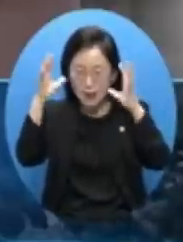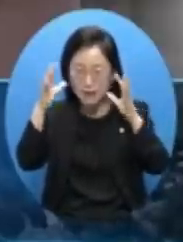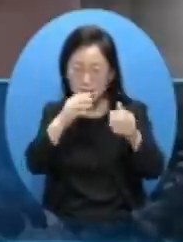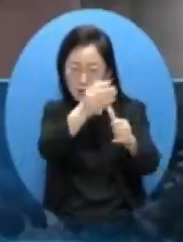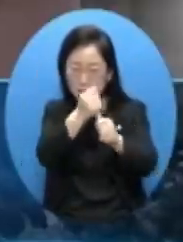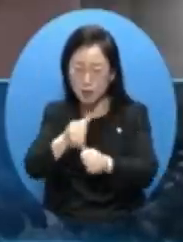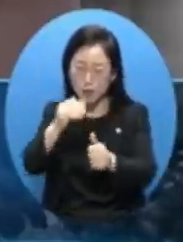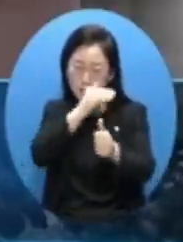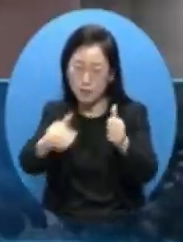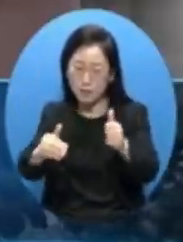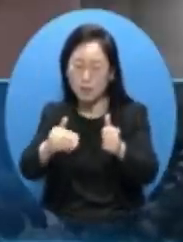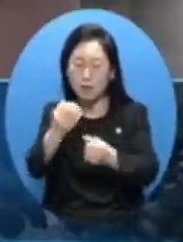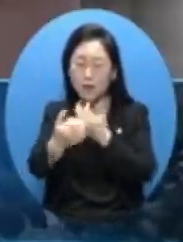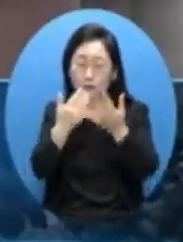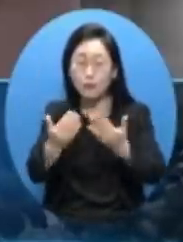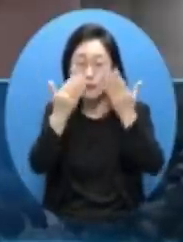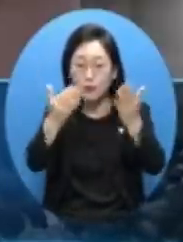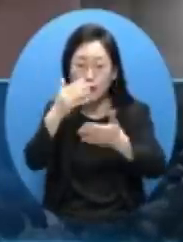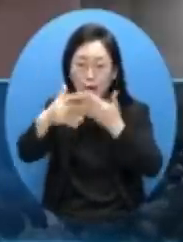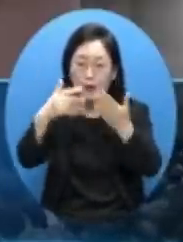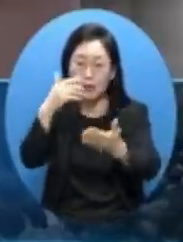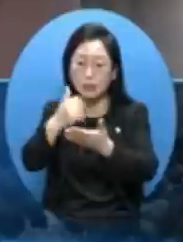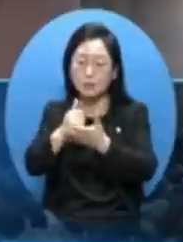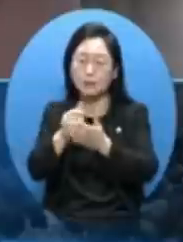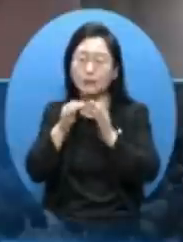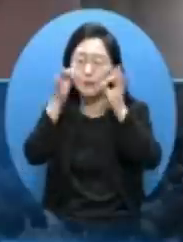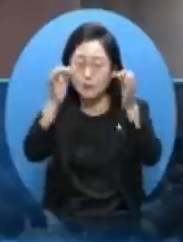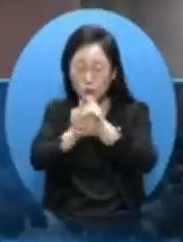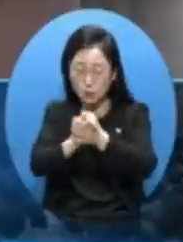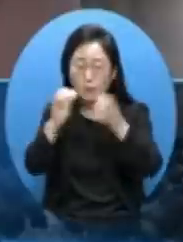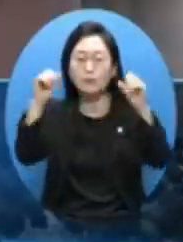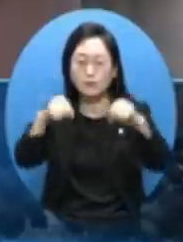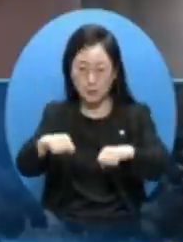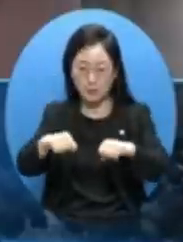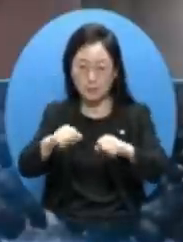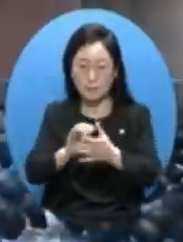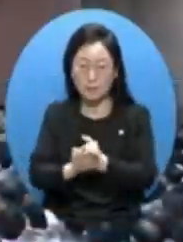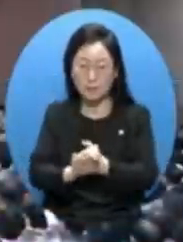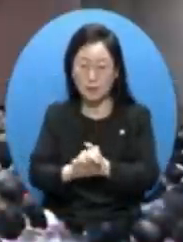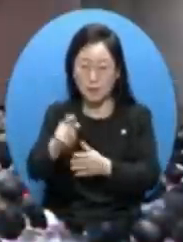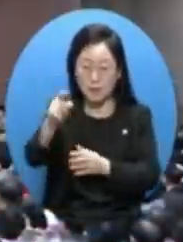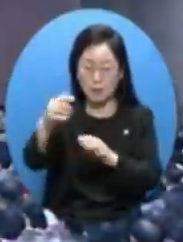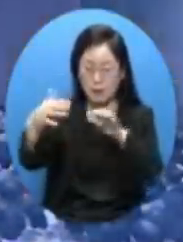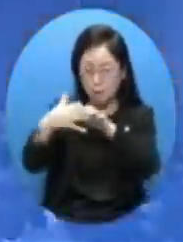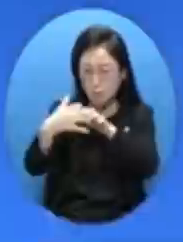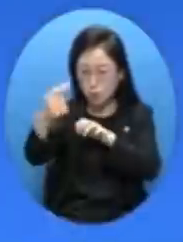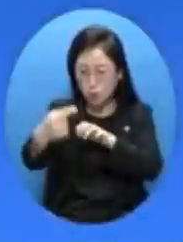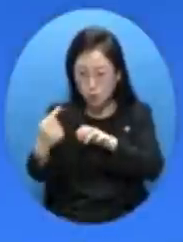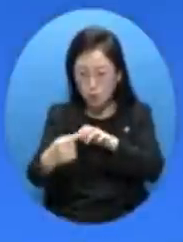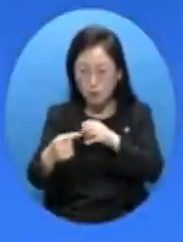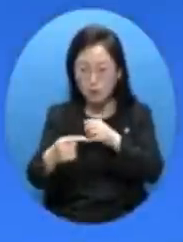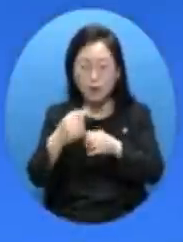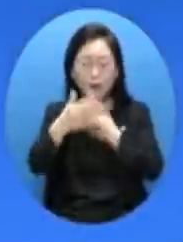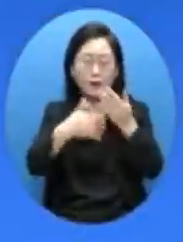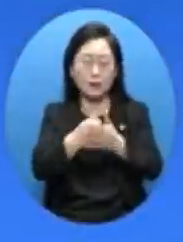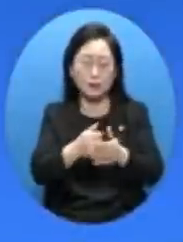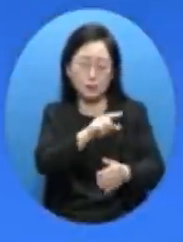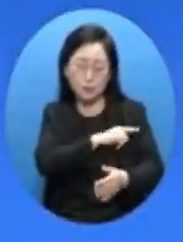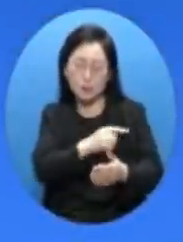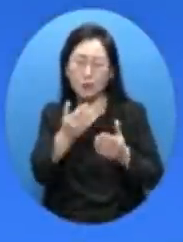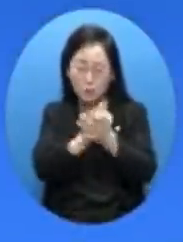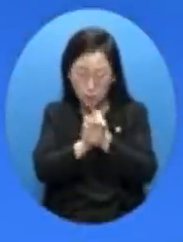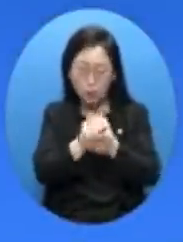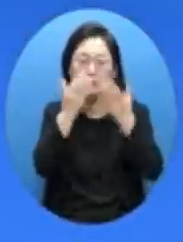이스라엘을 위하여 야훼께 부르짖으며 야훼께서 응답하셨더라. 적군이 쳐들어올 때 하나님 앞에 제단을 쌓은 것입니다. 기도한